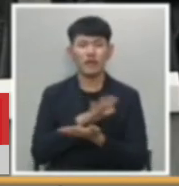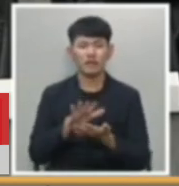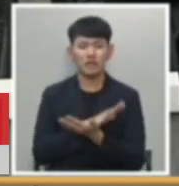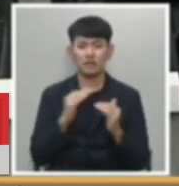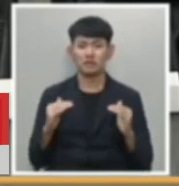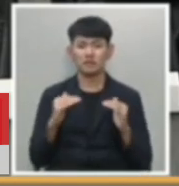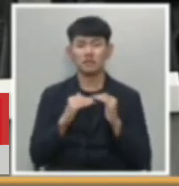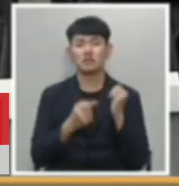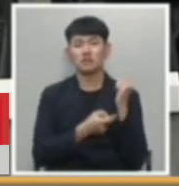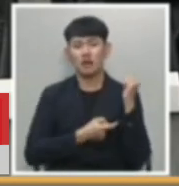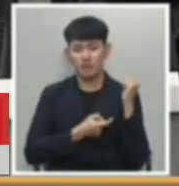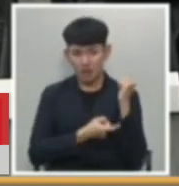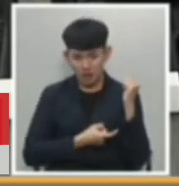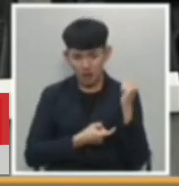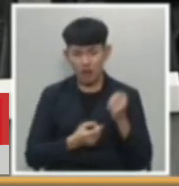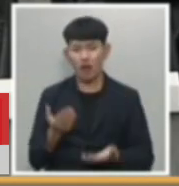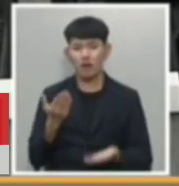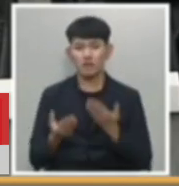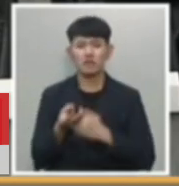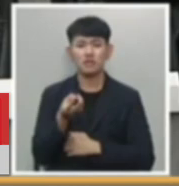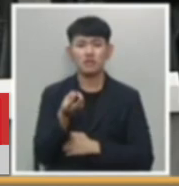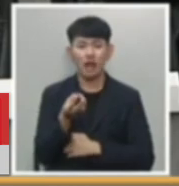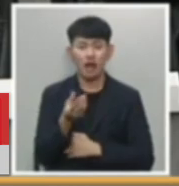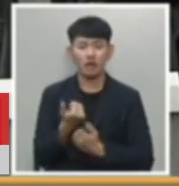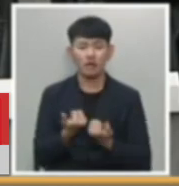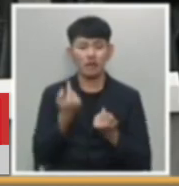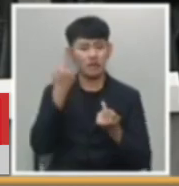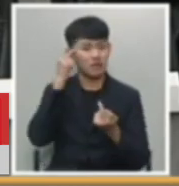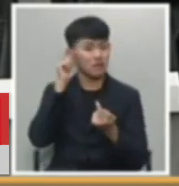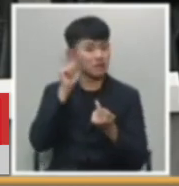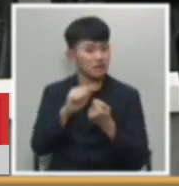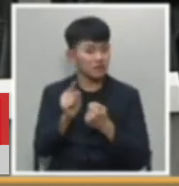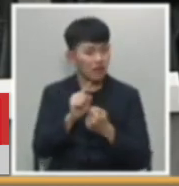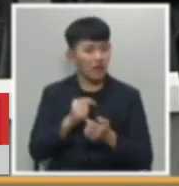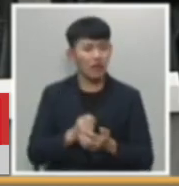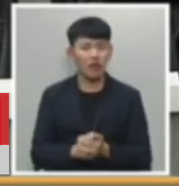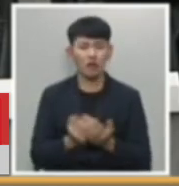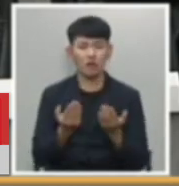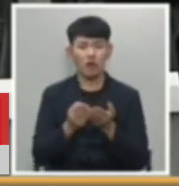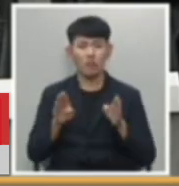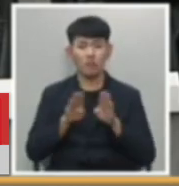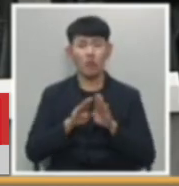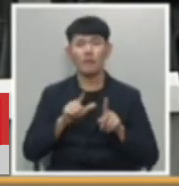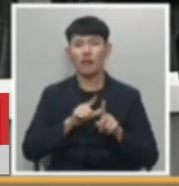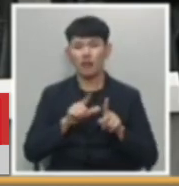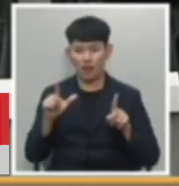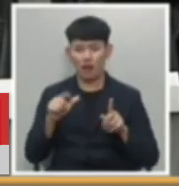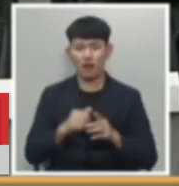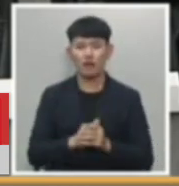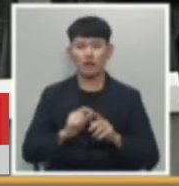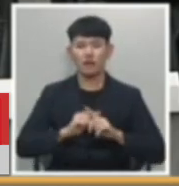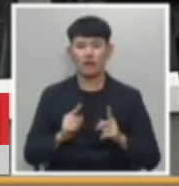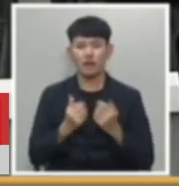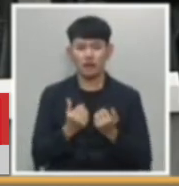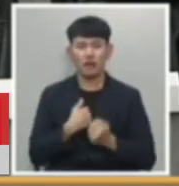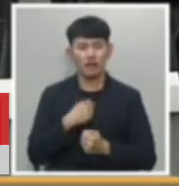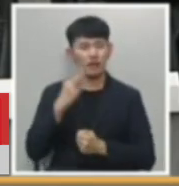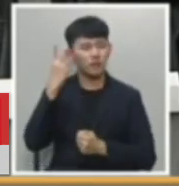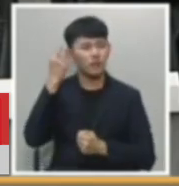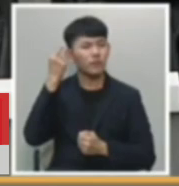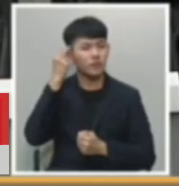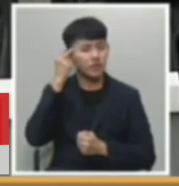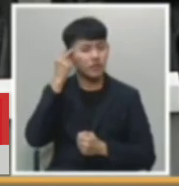พาราและในเรื่องของข้าวซึ่งเราตั้งเป้าไว้ประมาณเกือบล้านครอบครัวเรือนต่างๆซึ่งก็คิดว่าจะค